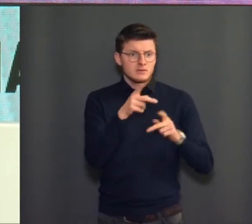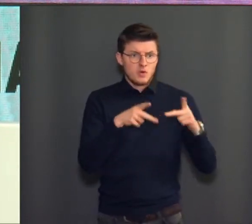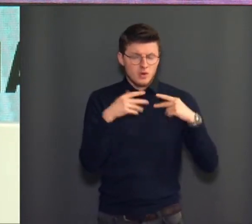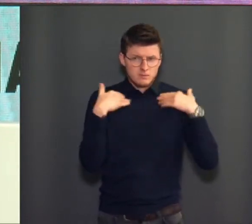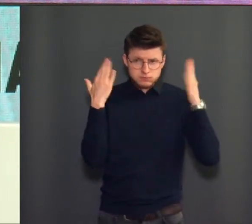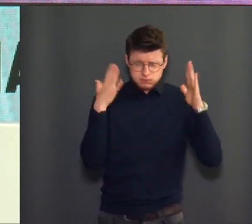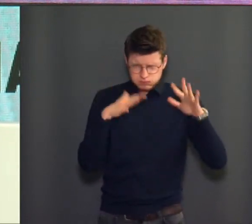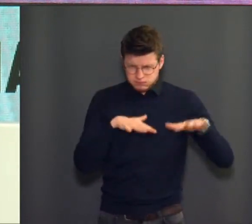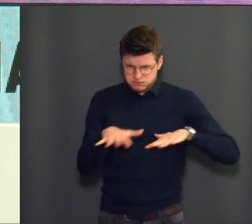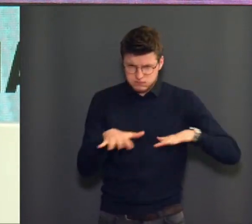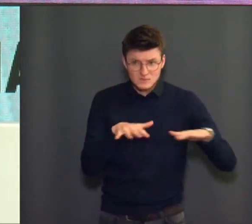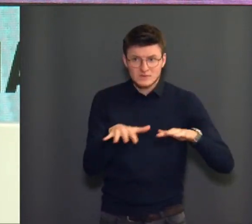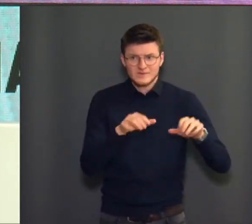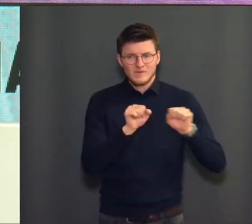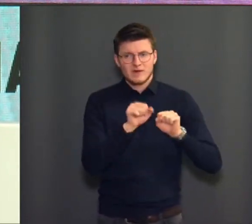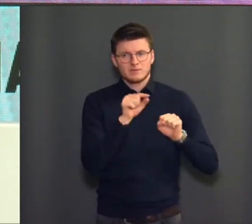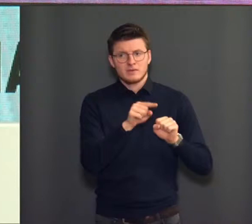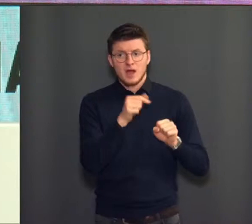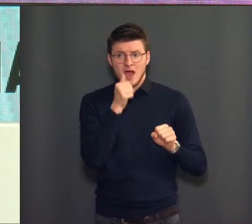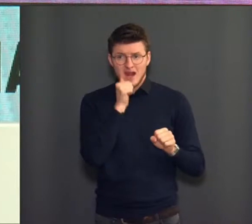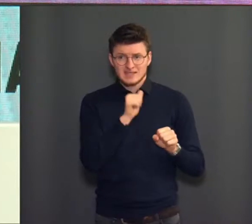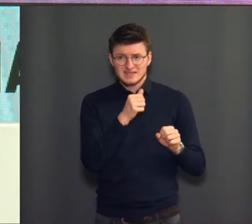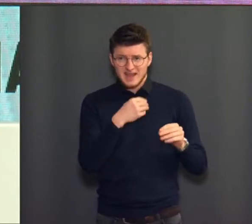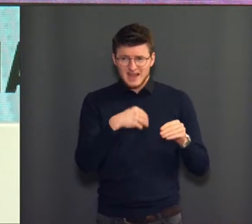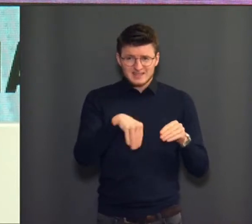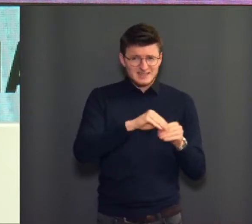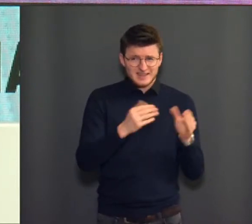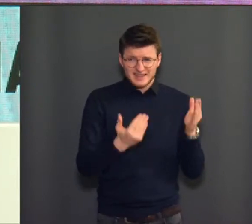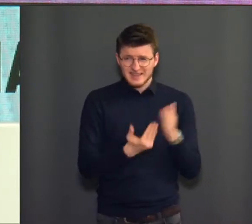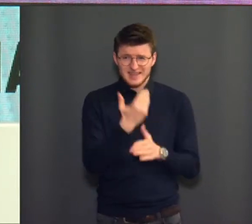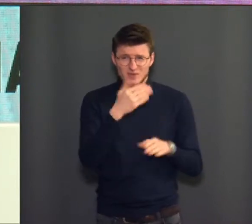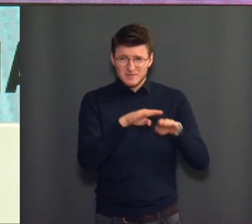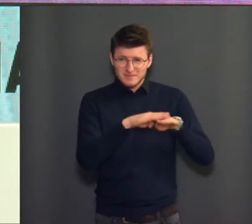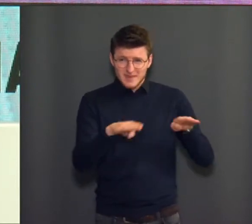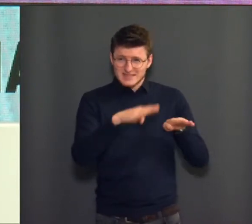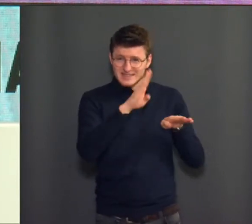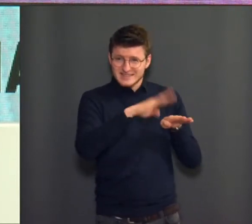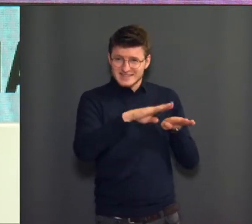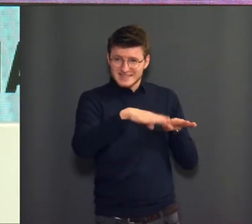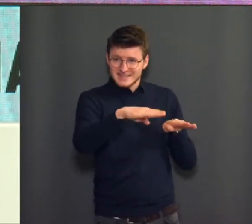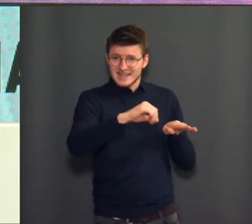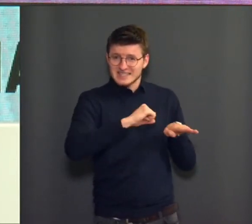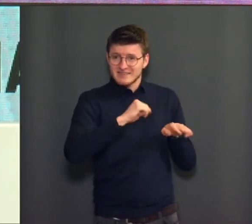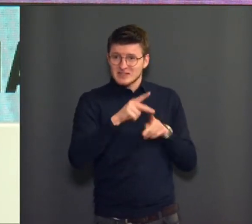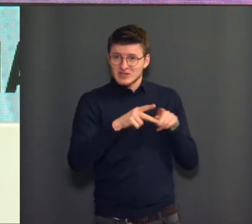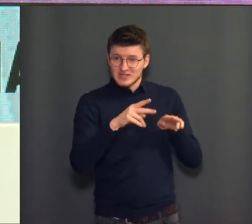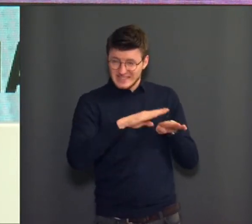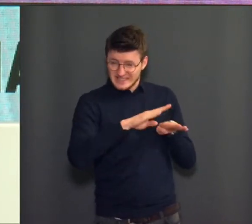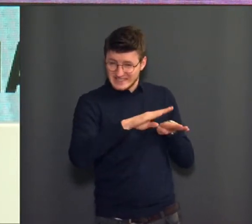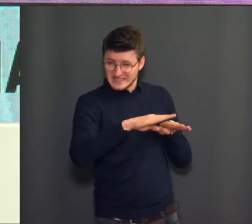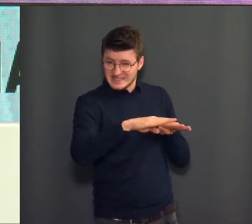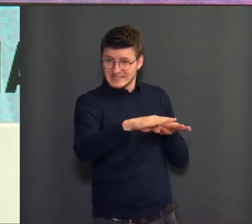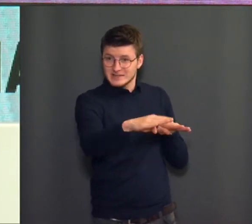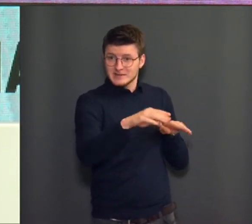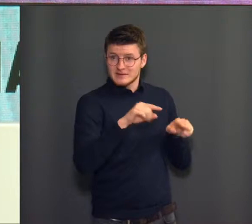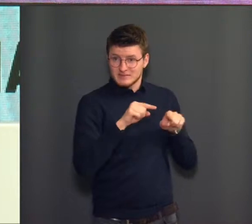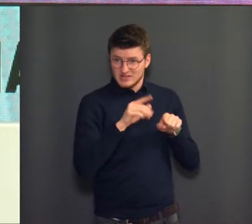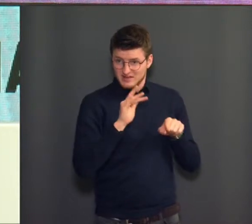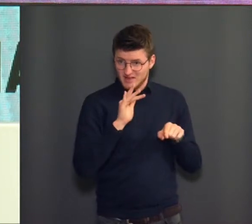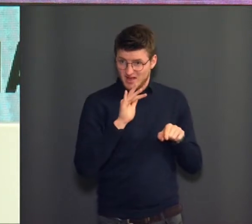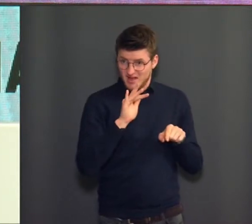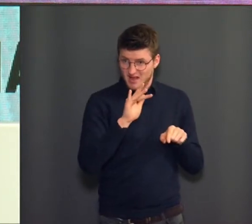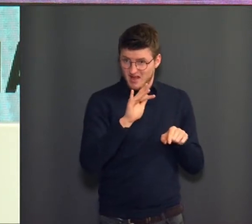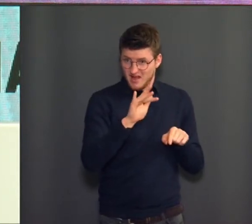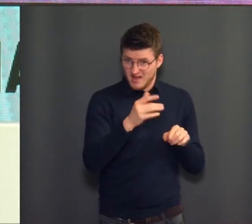creëren op intensieve zorgen, en we zitten eigenlijk op dat punt nu, dan weet je dat de kans op overlijden iets hoger is. De zorgen